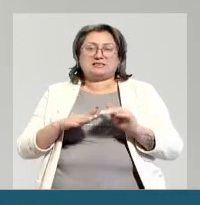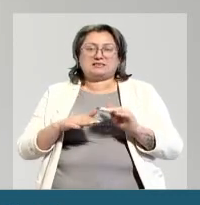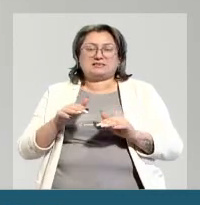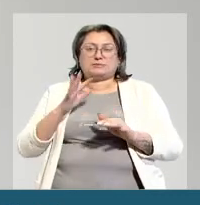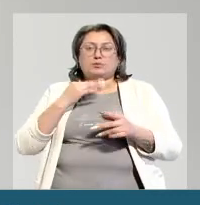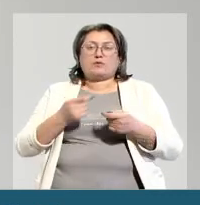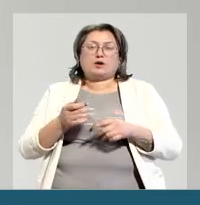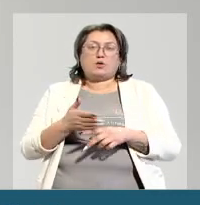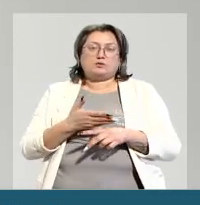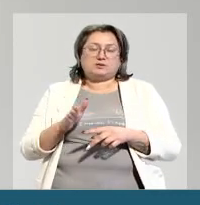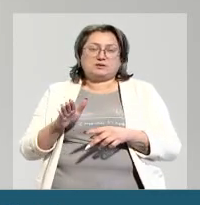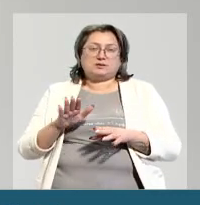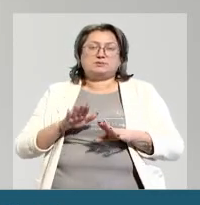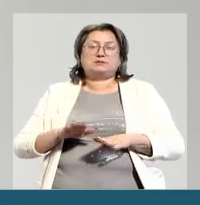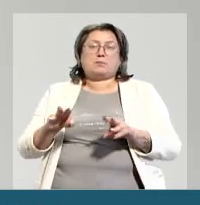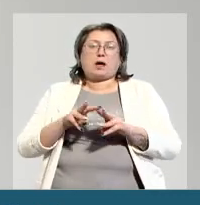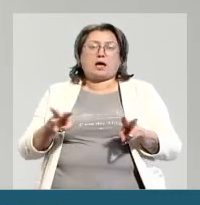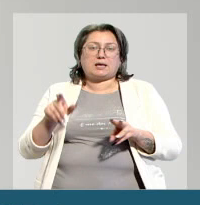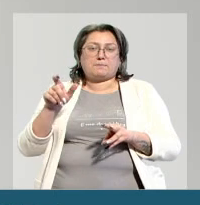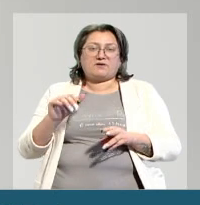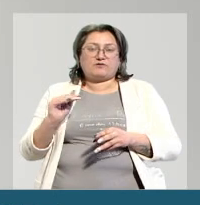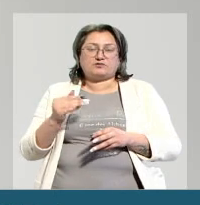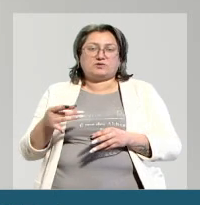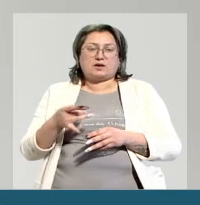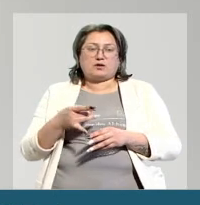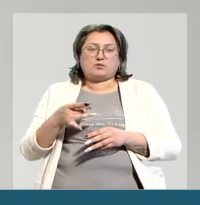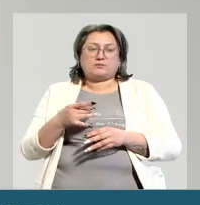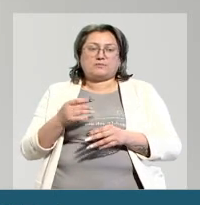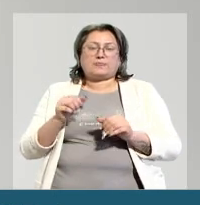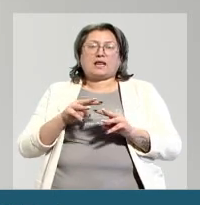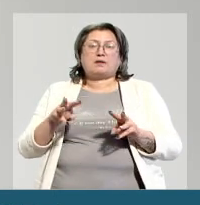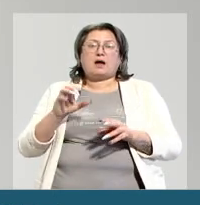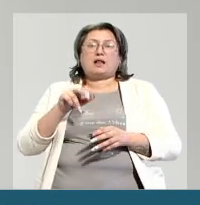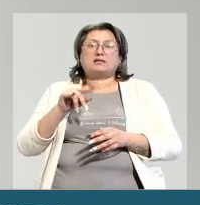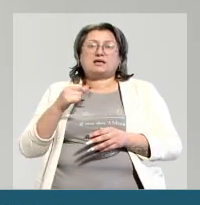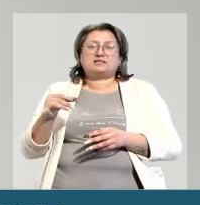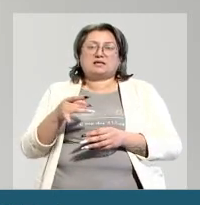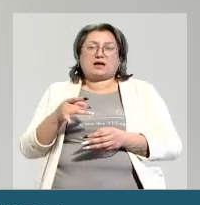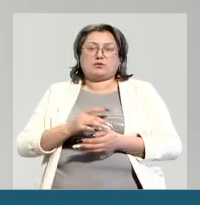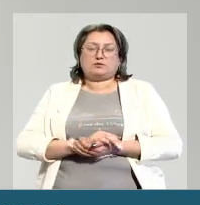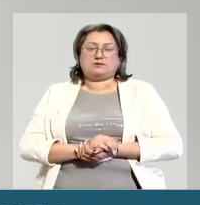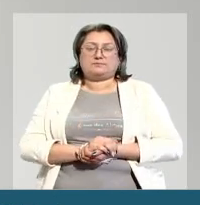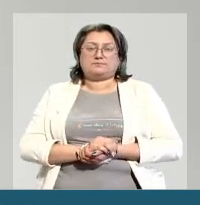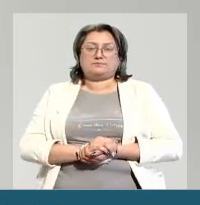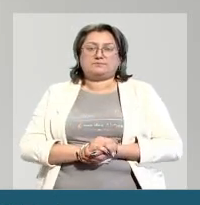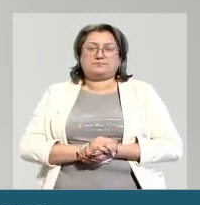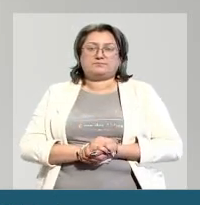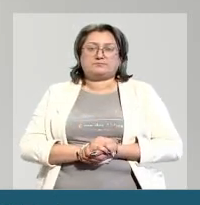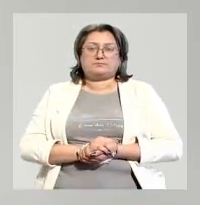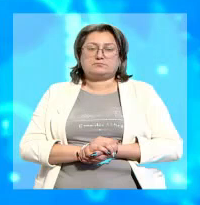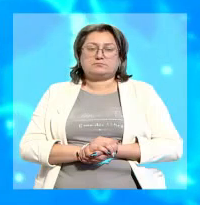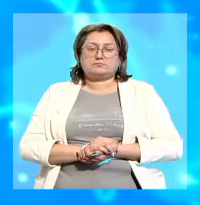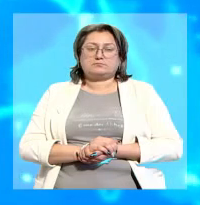маман, кейін бөлім басшысы. Федоров ауданы әкімінің орынбасары, Алтынсарин ауданының әкімі болып жұмыс істеді.